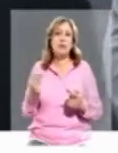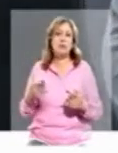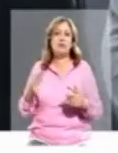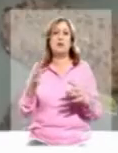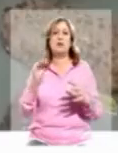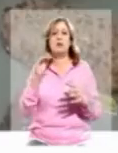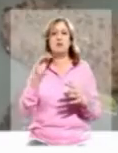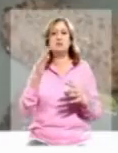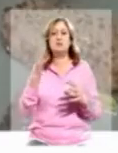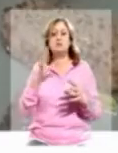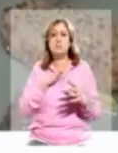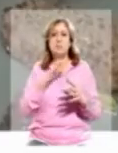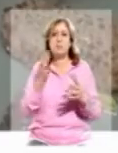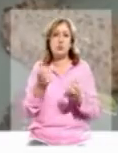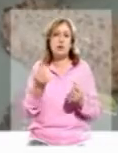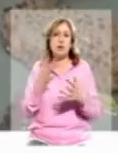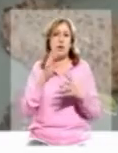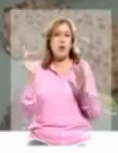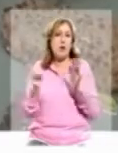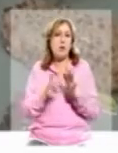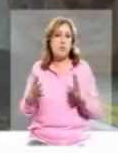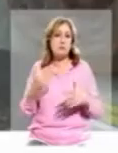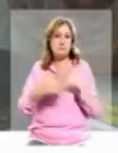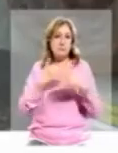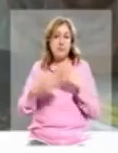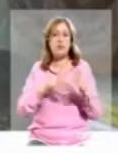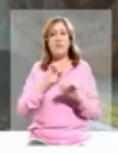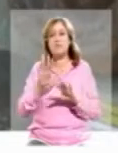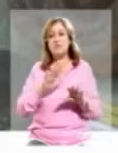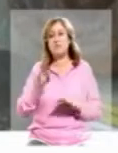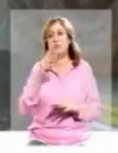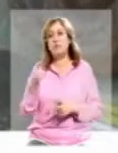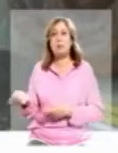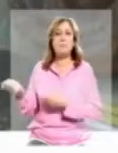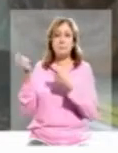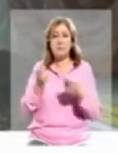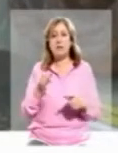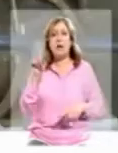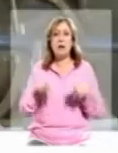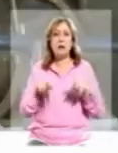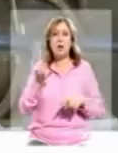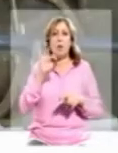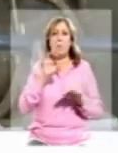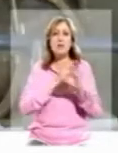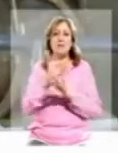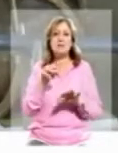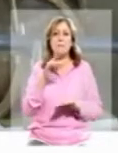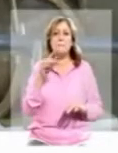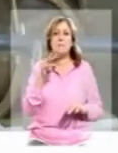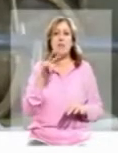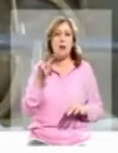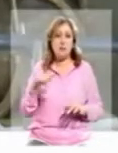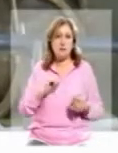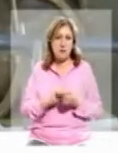ставили, казалось бы, недостижимые рекорды. На выставку работники Кустанайского музея привезли редкие образцы минералов, уникальные